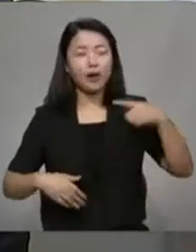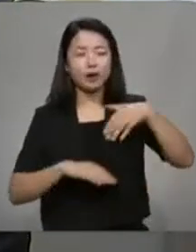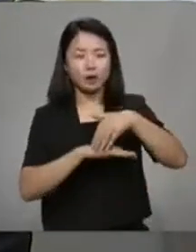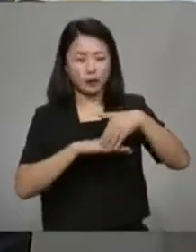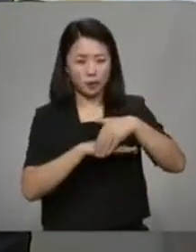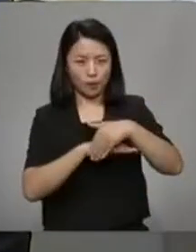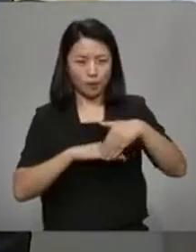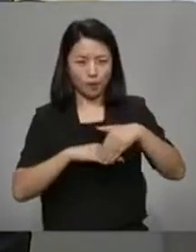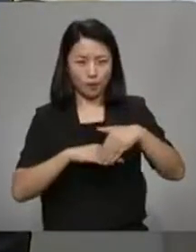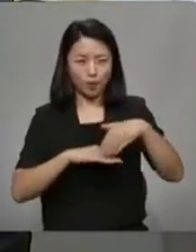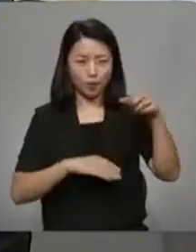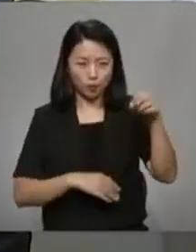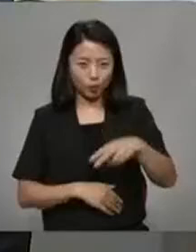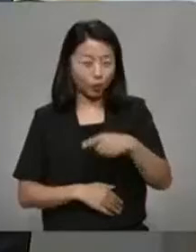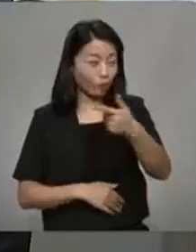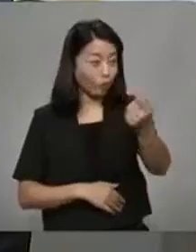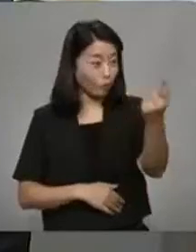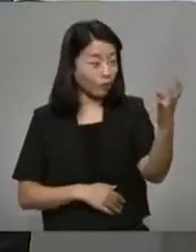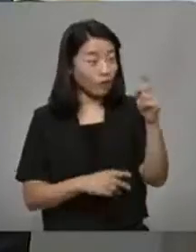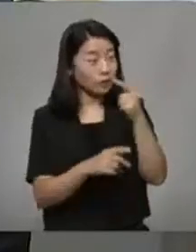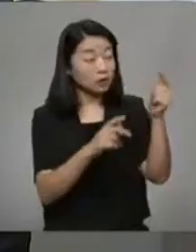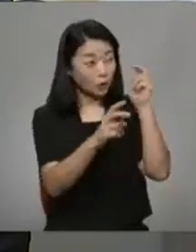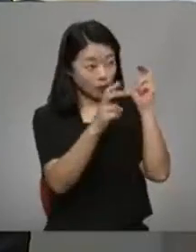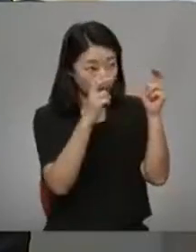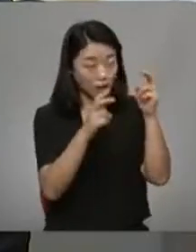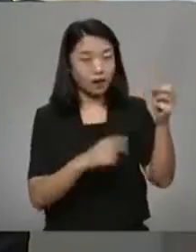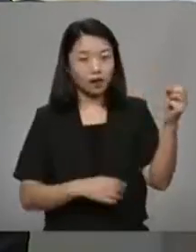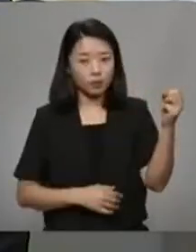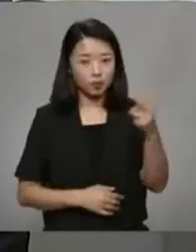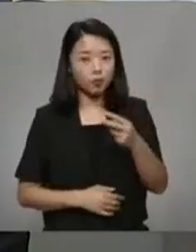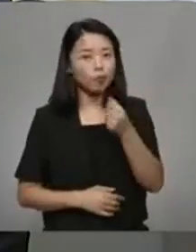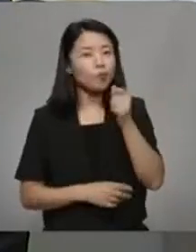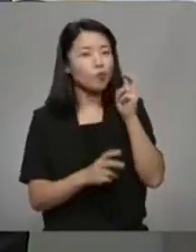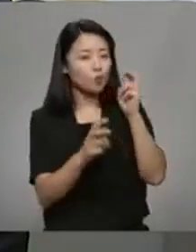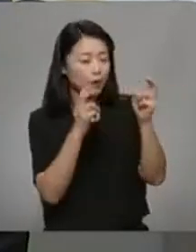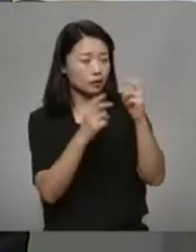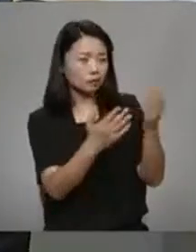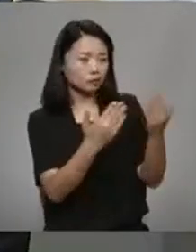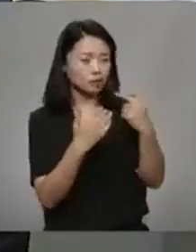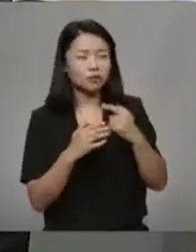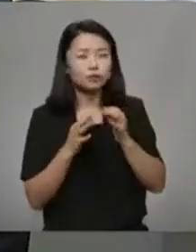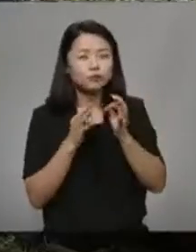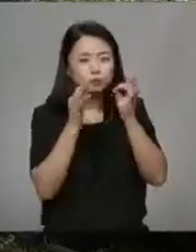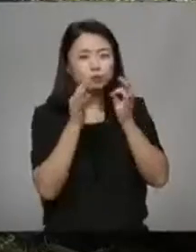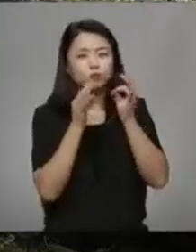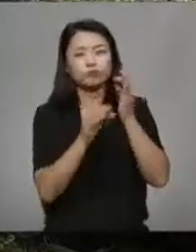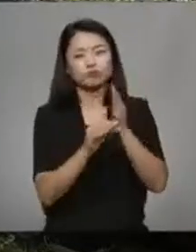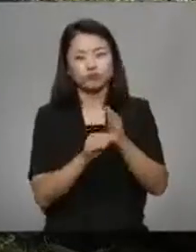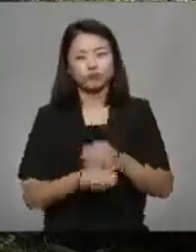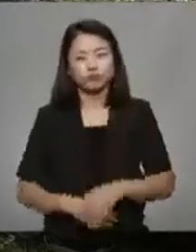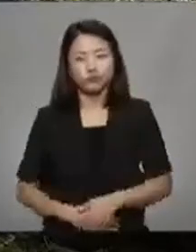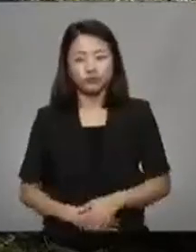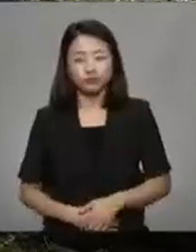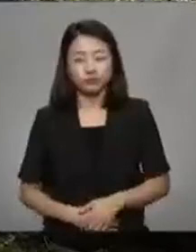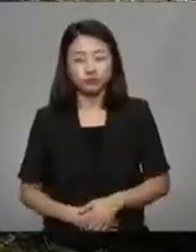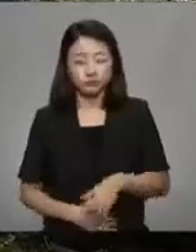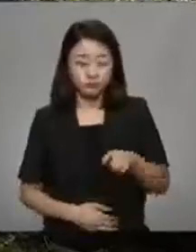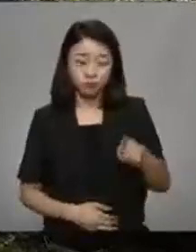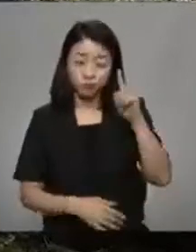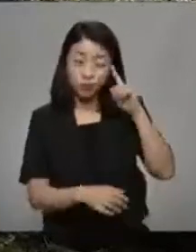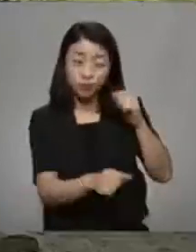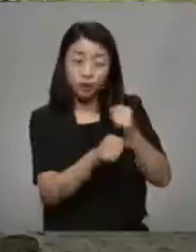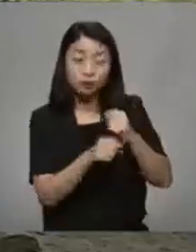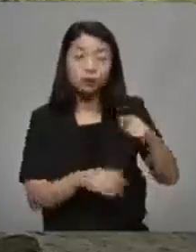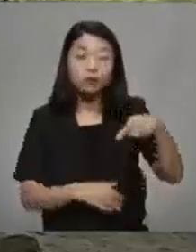그리고 여러 국내에 있는 이제 대기업들 그리고 이제 중견기업 유치를 위해서 뛰고 있고요. 하지만 연구 용역